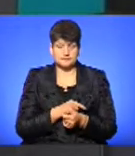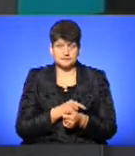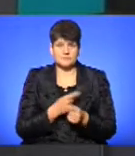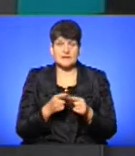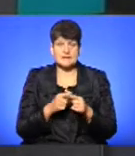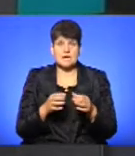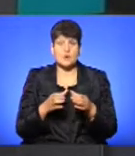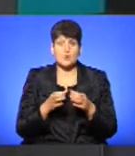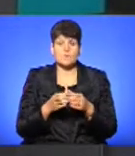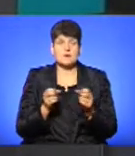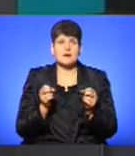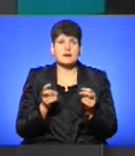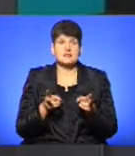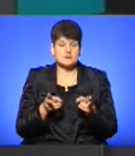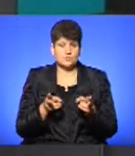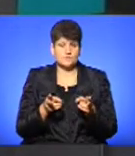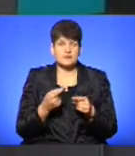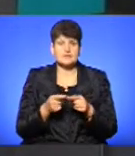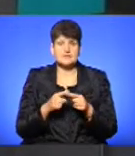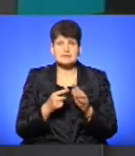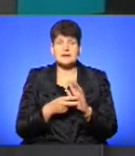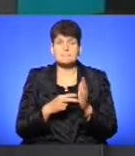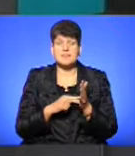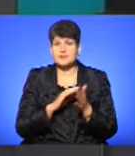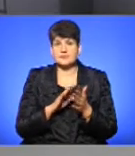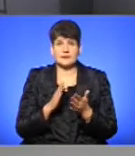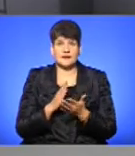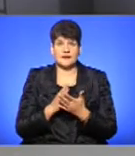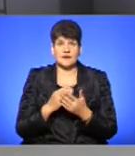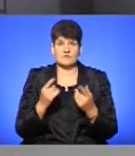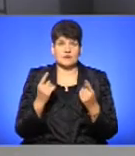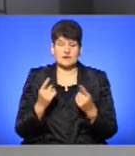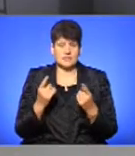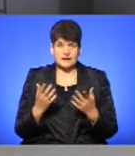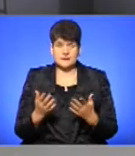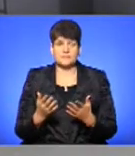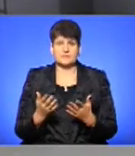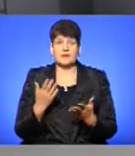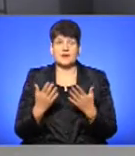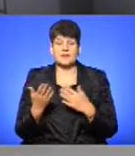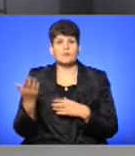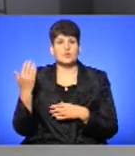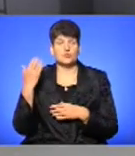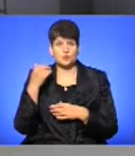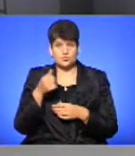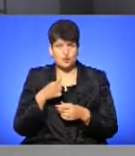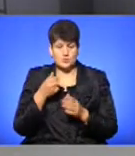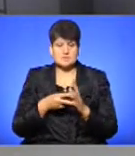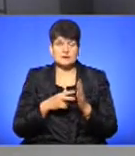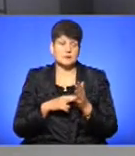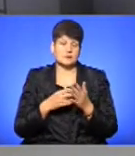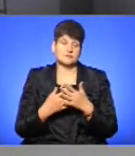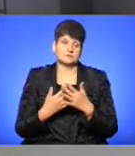груп ризику. Звичайно, плани вони не є такі великі, але, відповідно, в минулому році план в межах десь